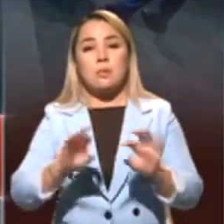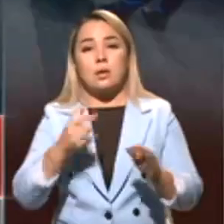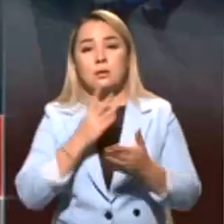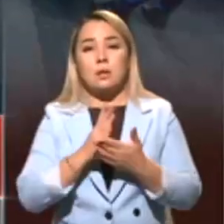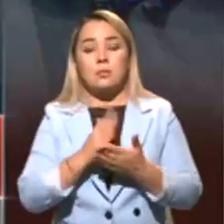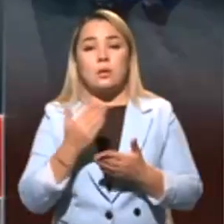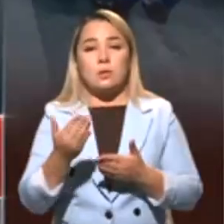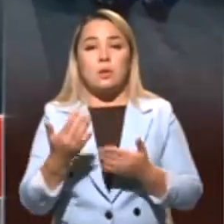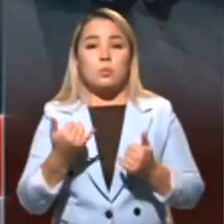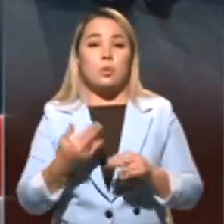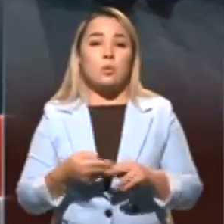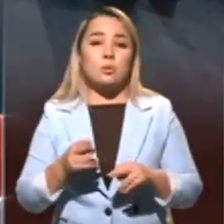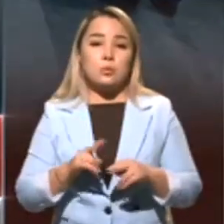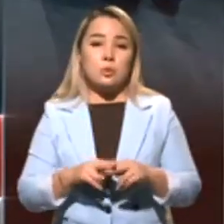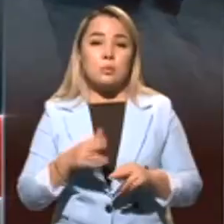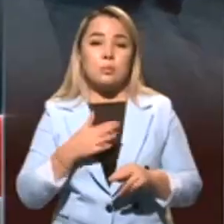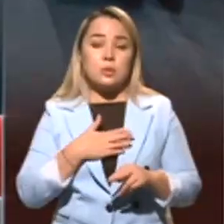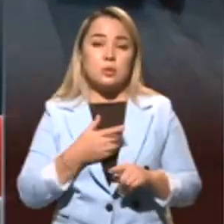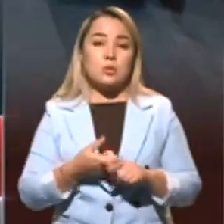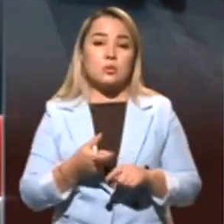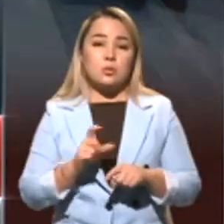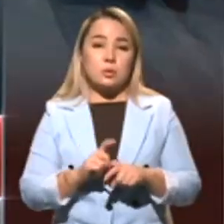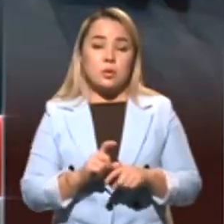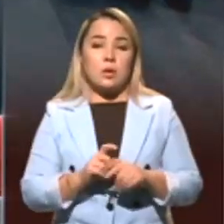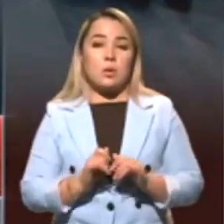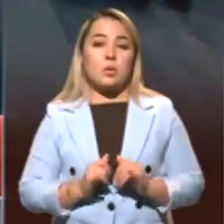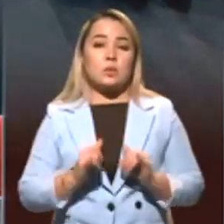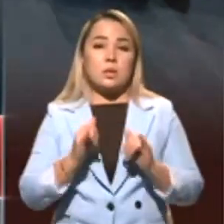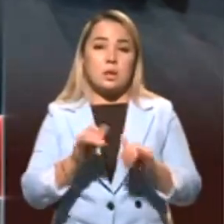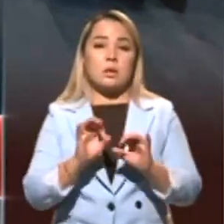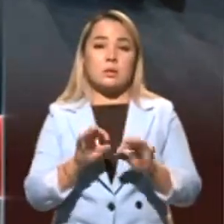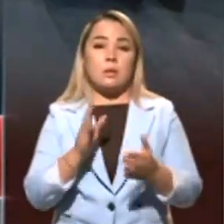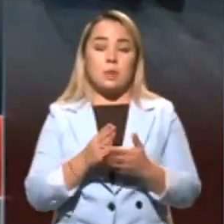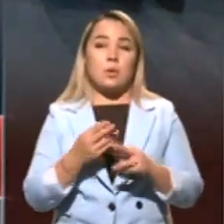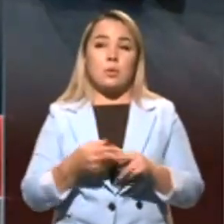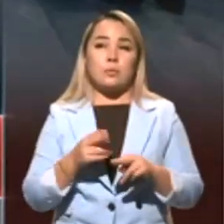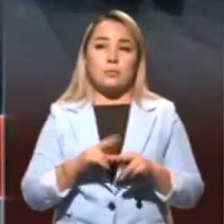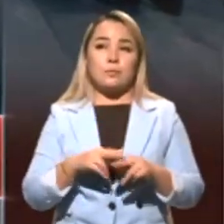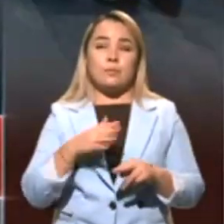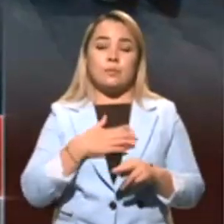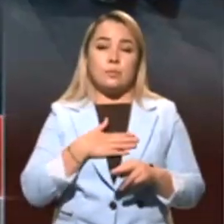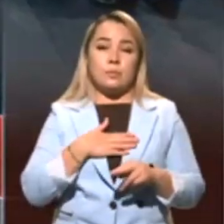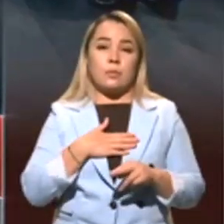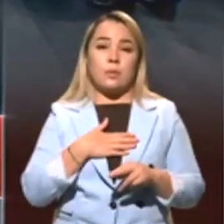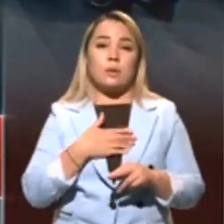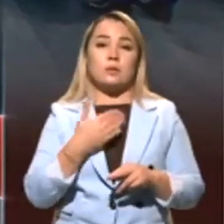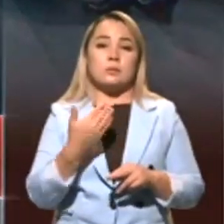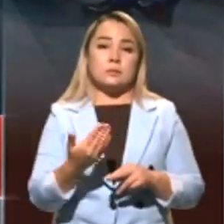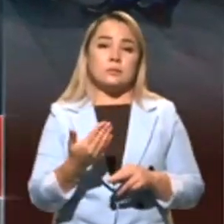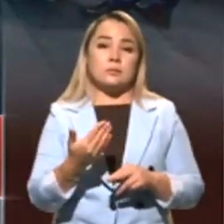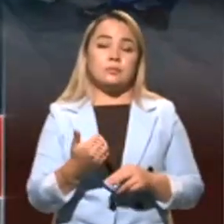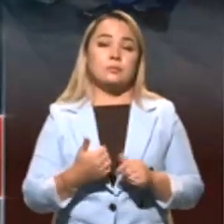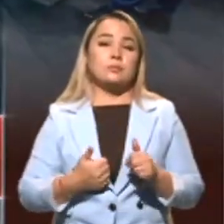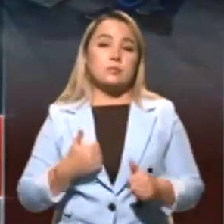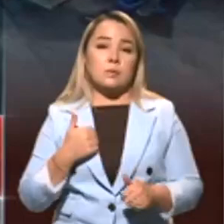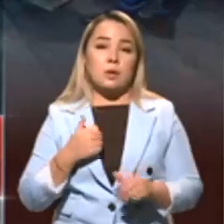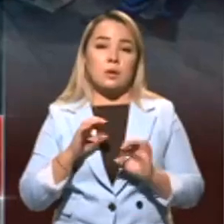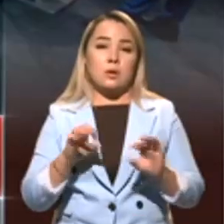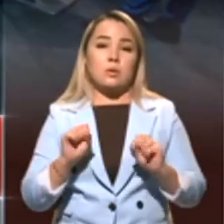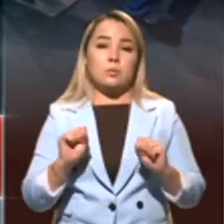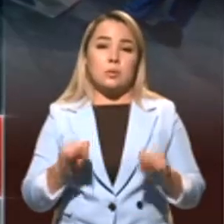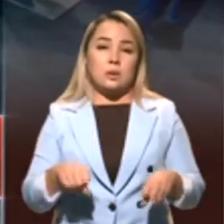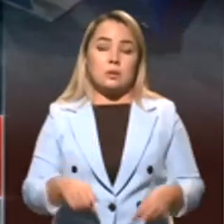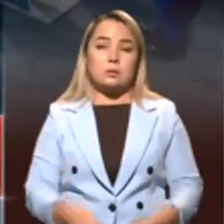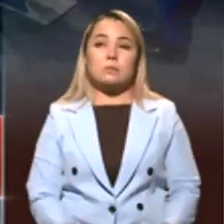болады. Бұл біз үшін мәртебе деп айтуға болады. Біз бұнымен бір жағынан мақтануымызға да болады.